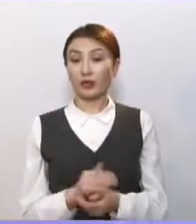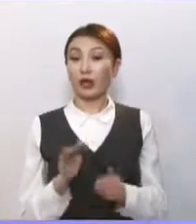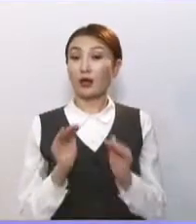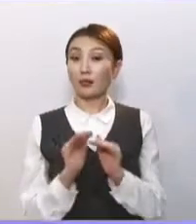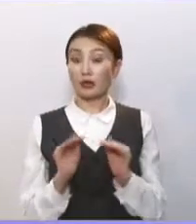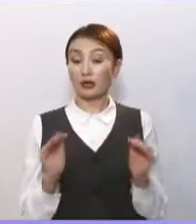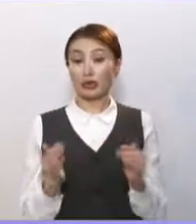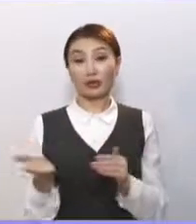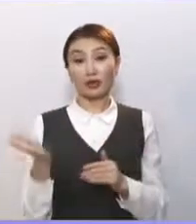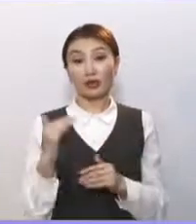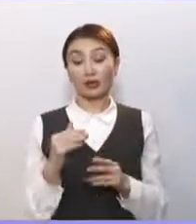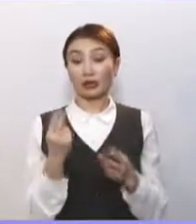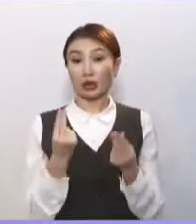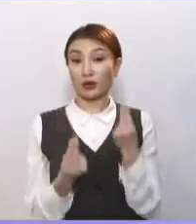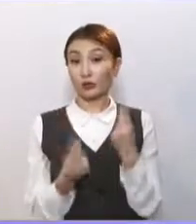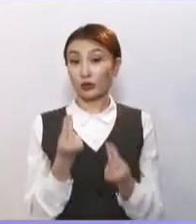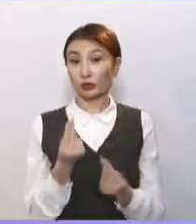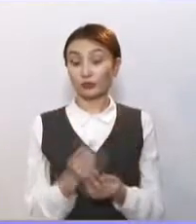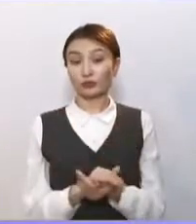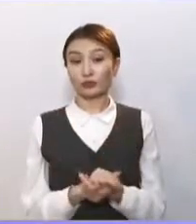Балдар, келгиле ойнойбуз.